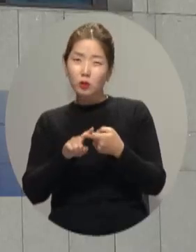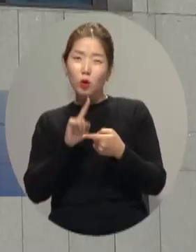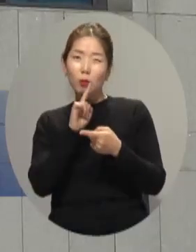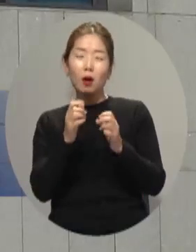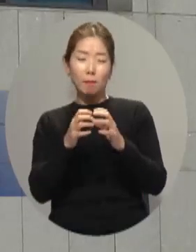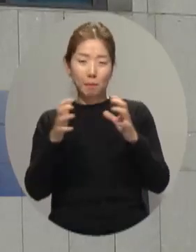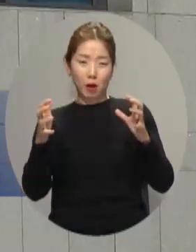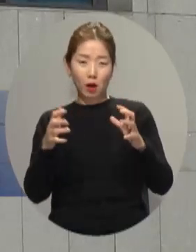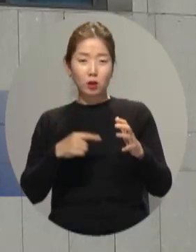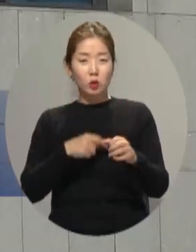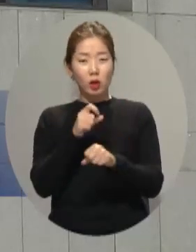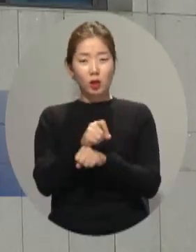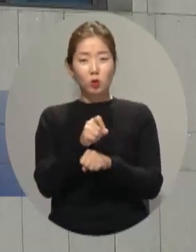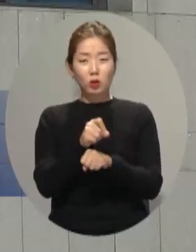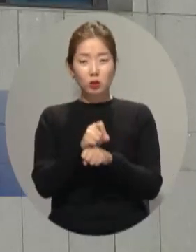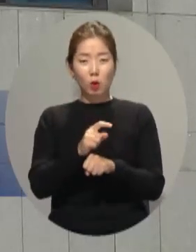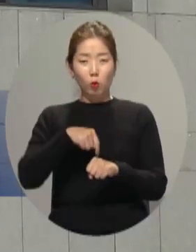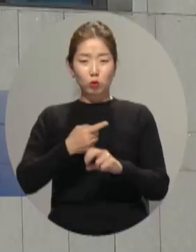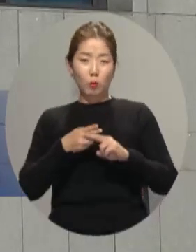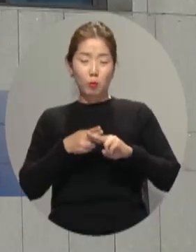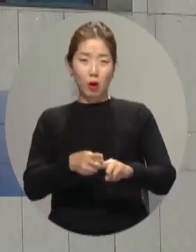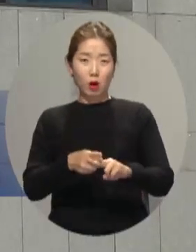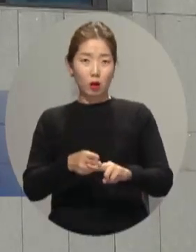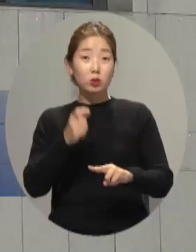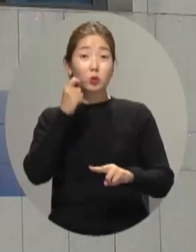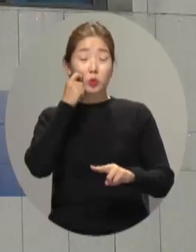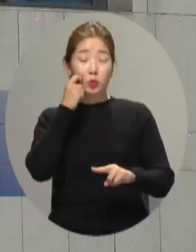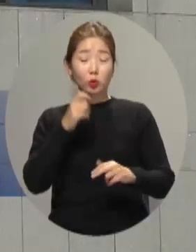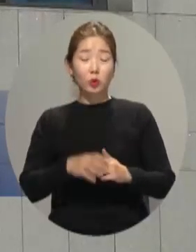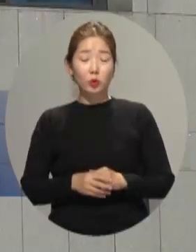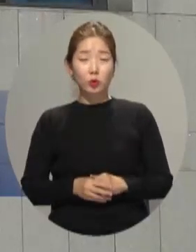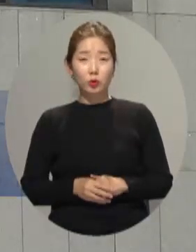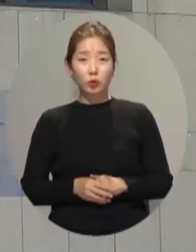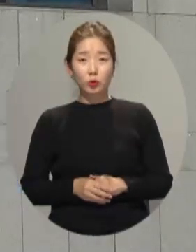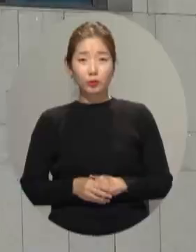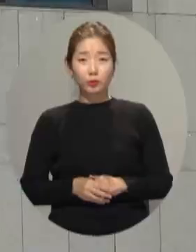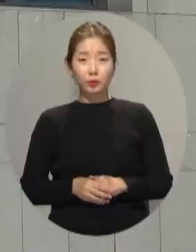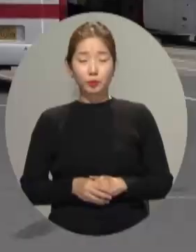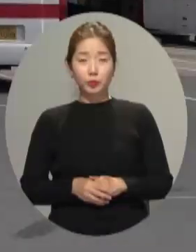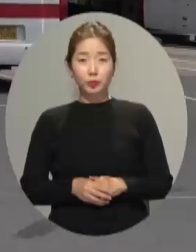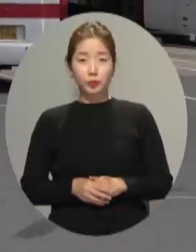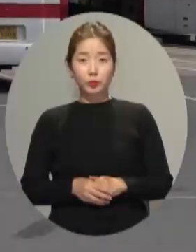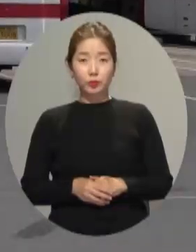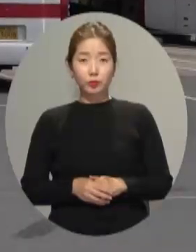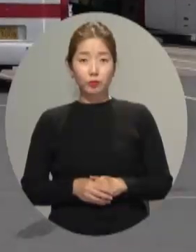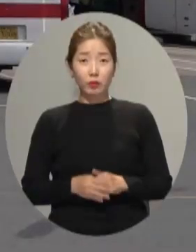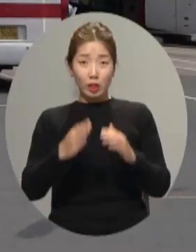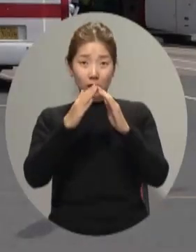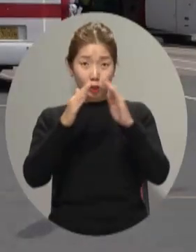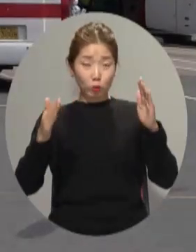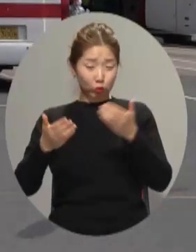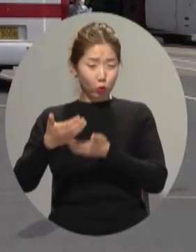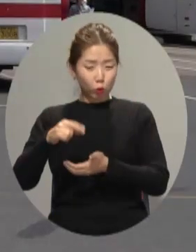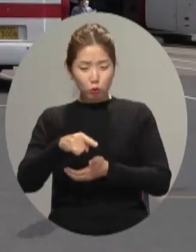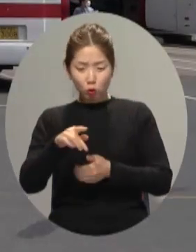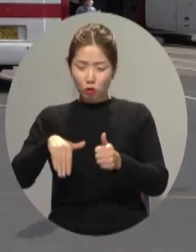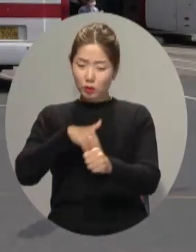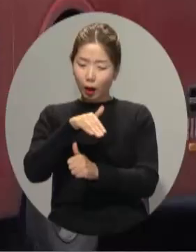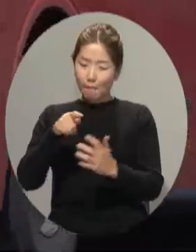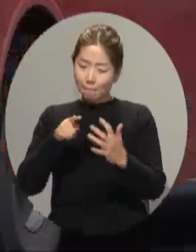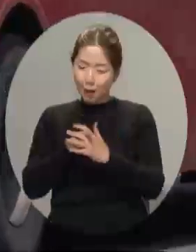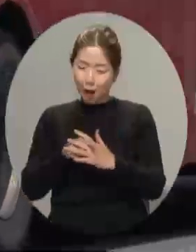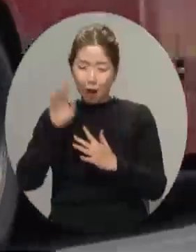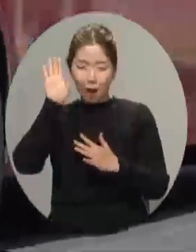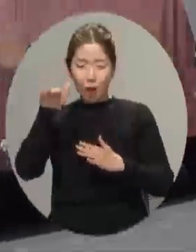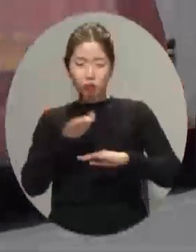거예요. 저희들이 행정에서만 단독으로 할 수 있는 부분은 아니다고 판단이 되거든요. 전북고속은 상황 파악과 함께